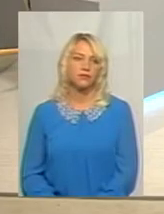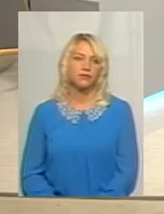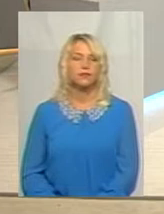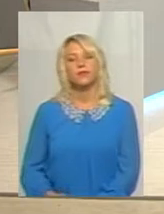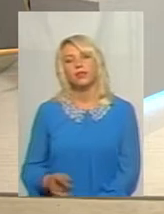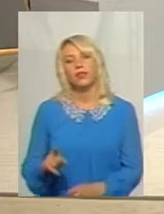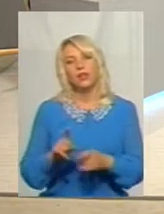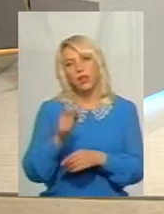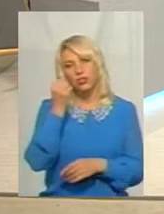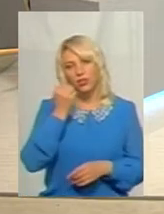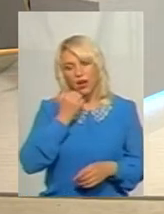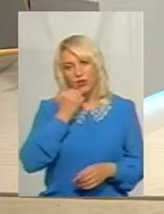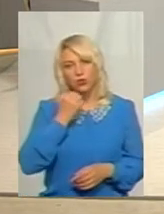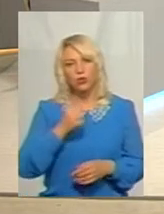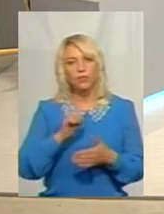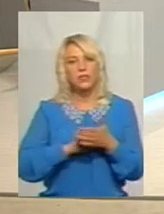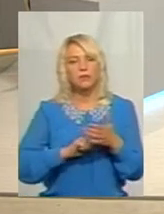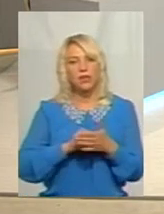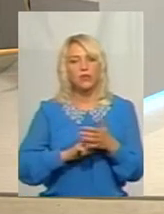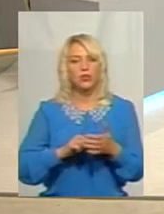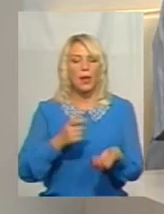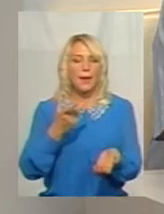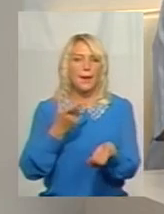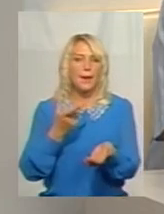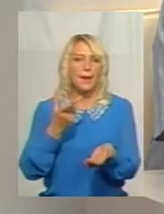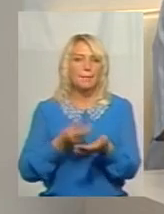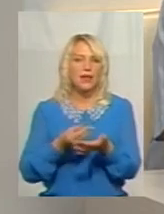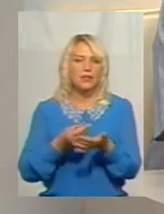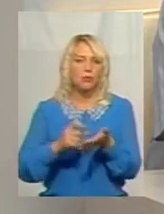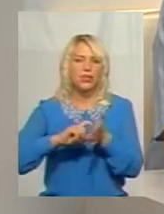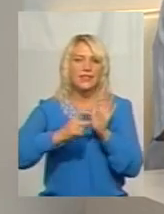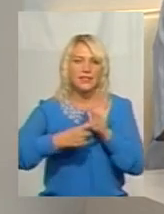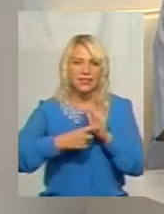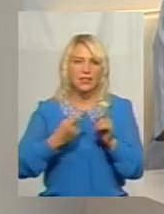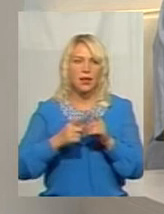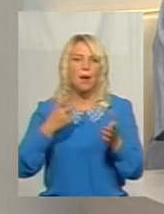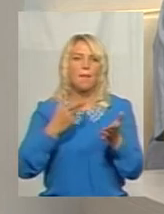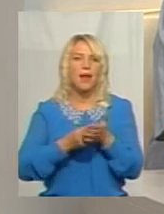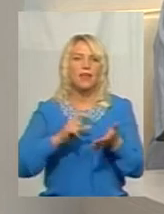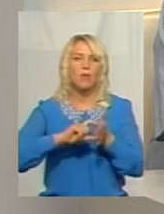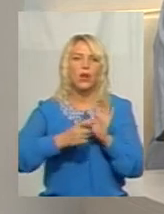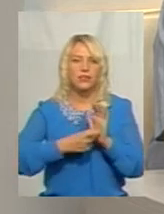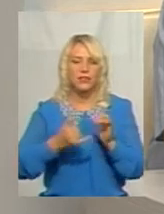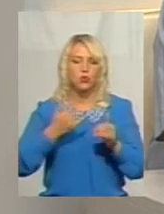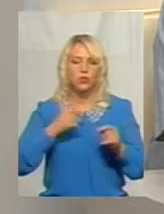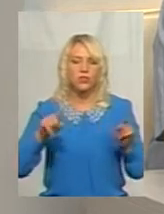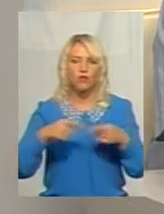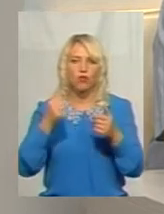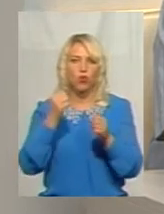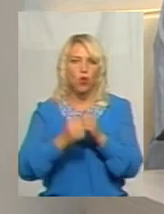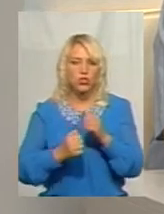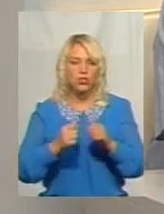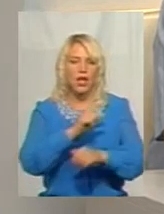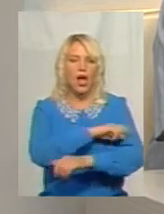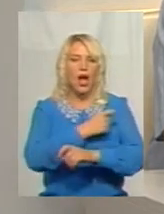Теж дякую. З приводу маніпуляційних мені простіше зараз відповісти. Маніпуляційні у нас створені практично в кожній